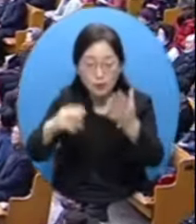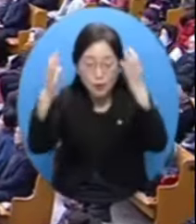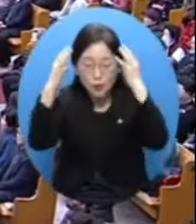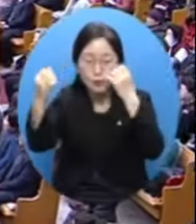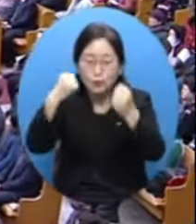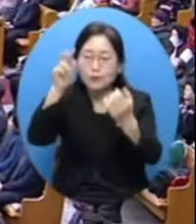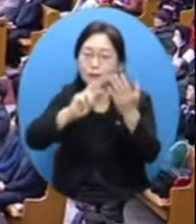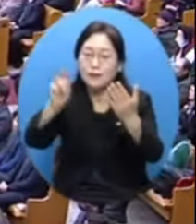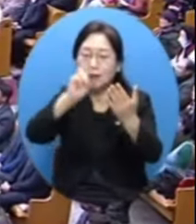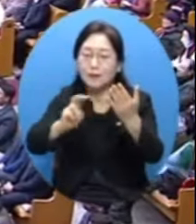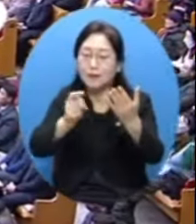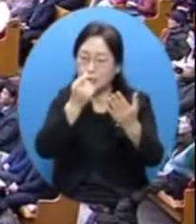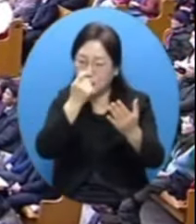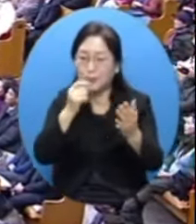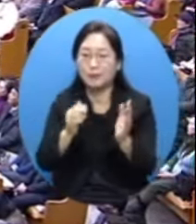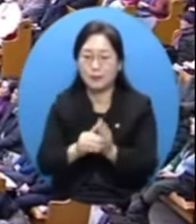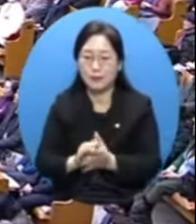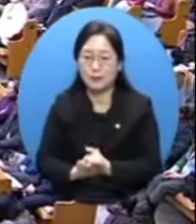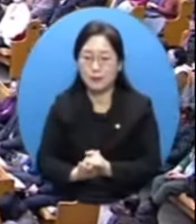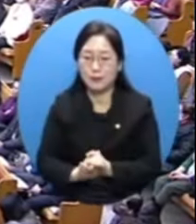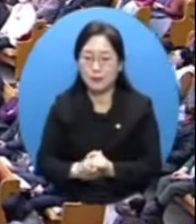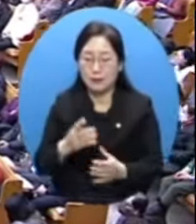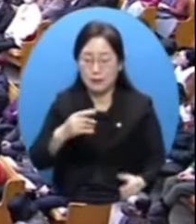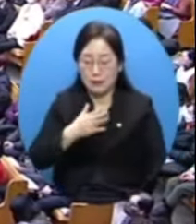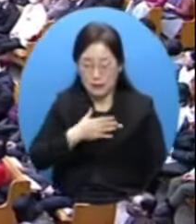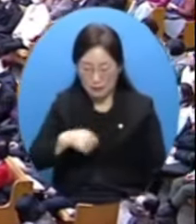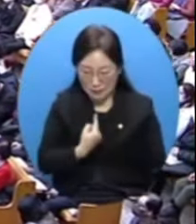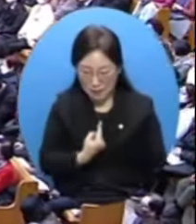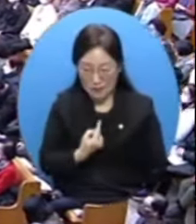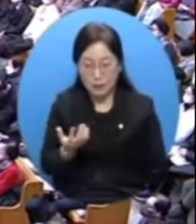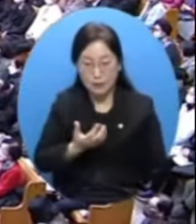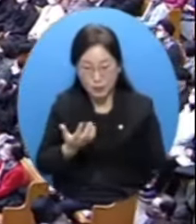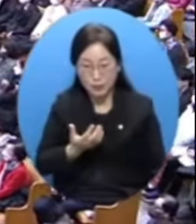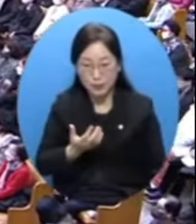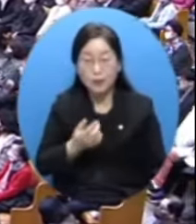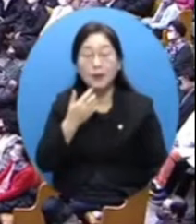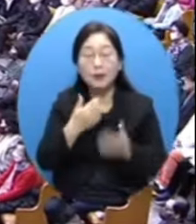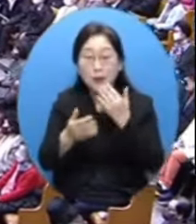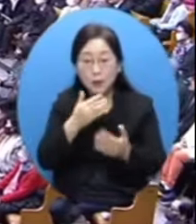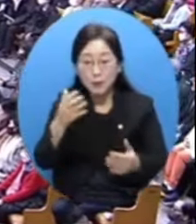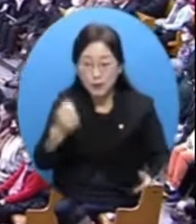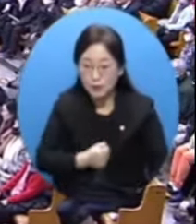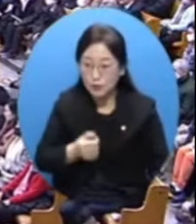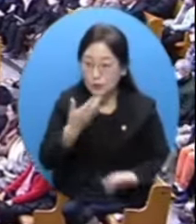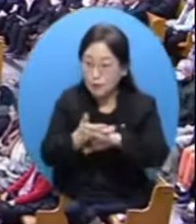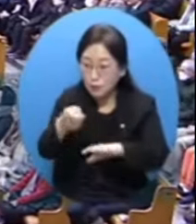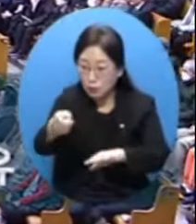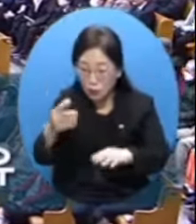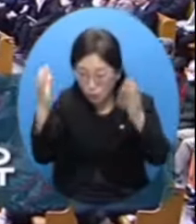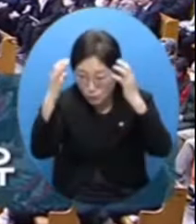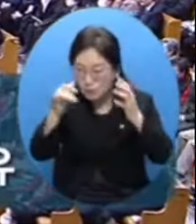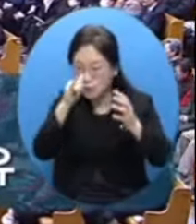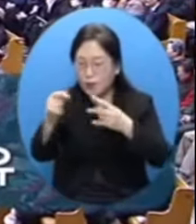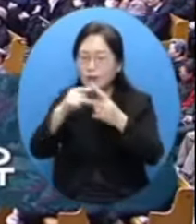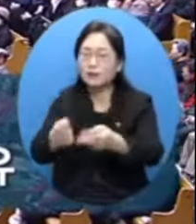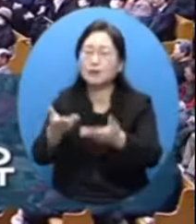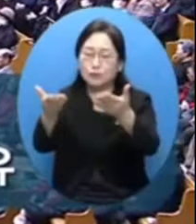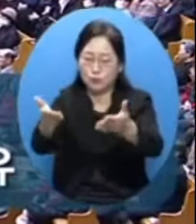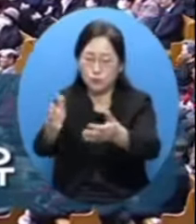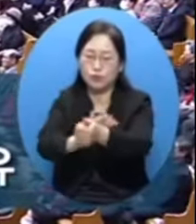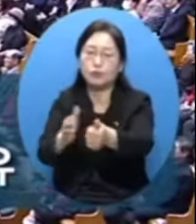찬양하는 법을 알게 했습니다. 그리고 자신이 겪은 아픔을 통해 고통 가운데 있는 다른 사람들을 이해하고 보듬는